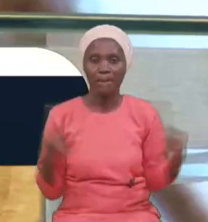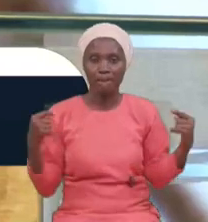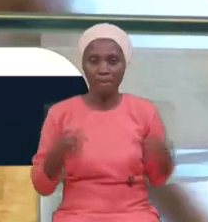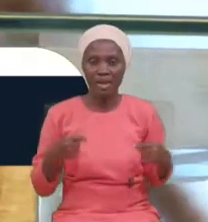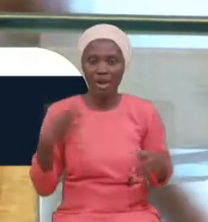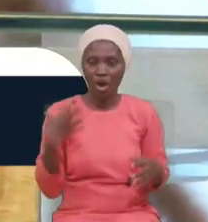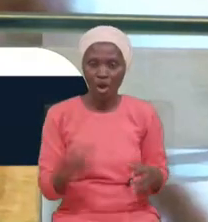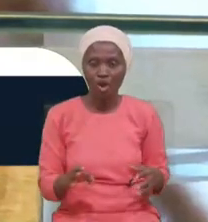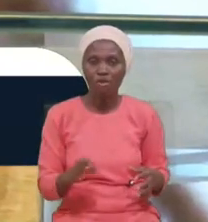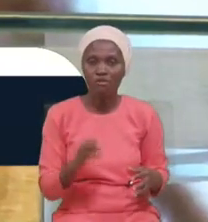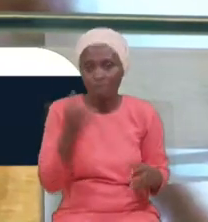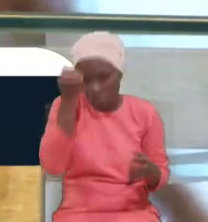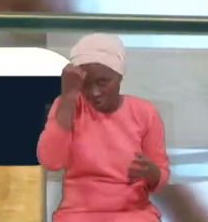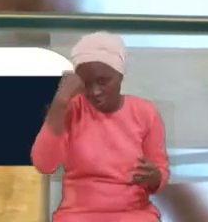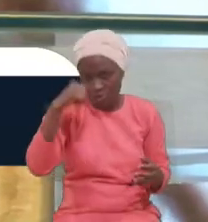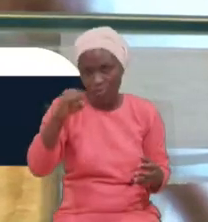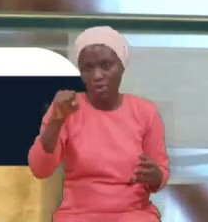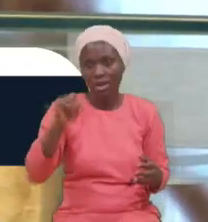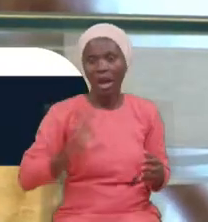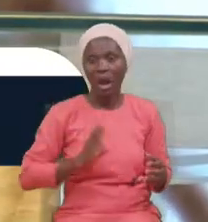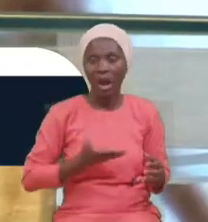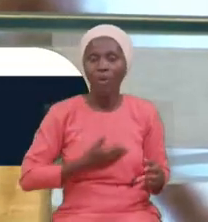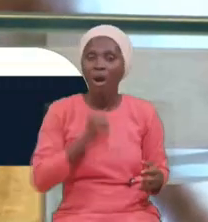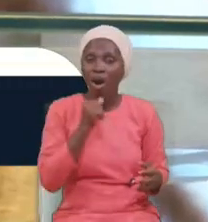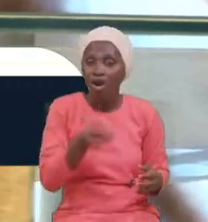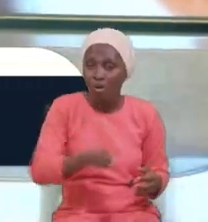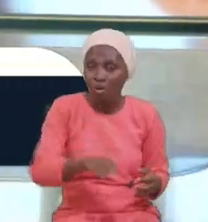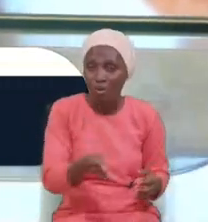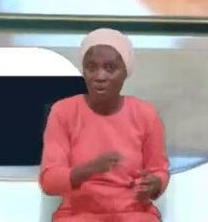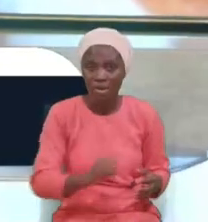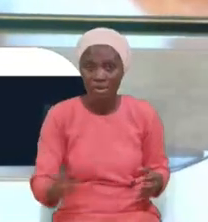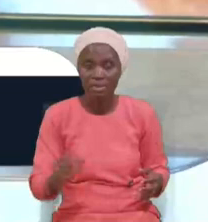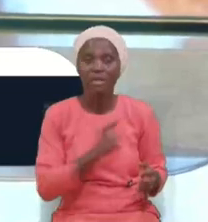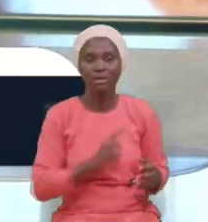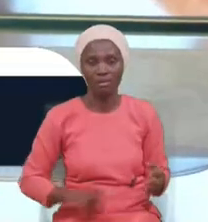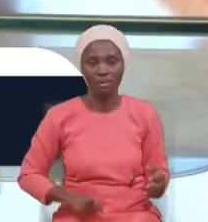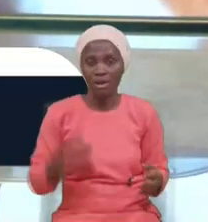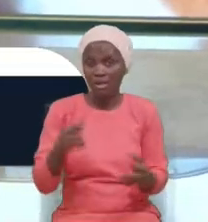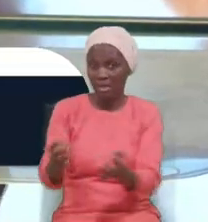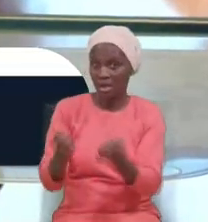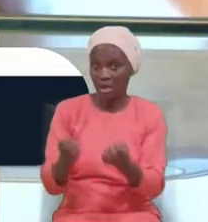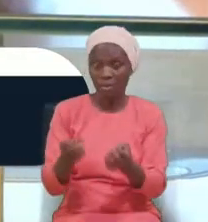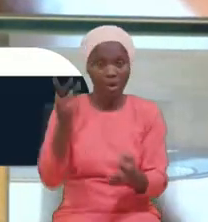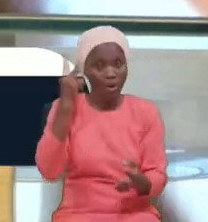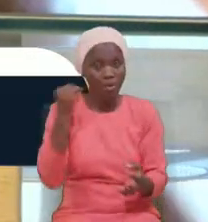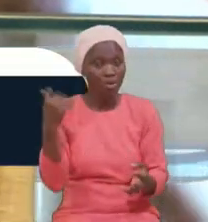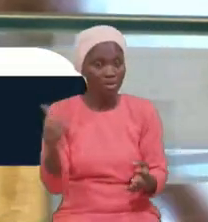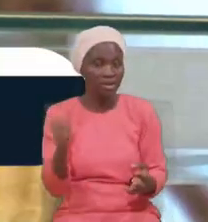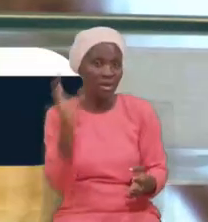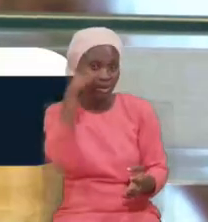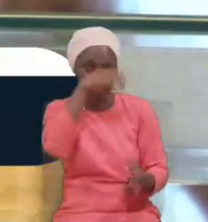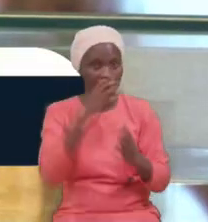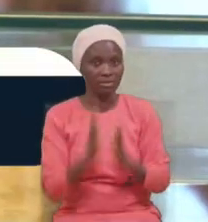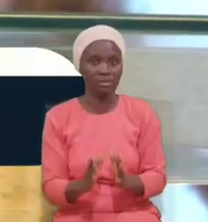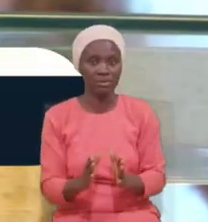de désobéir à notre Seigneur non compromettant. Le lépreux était un